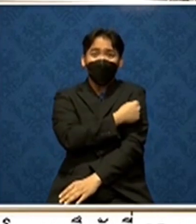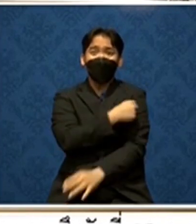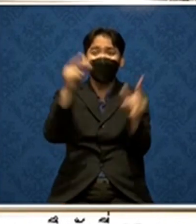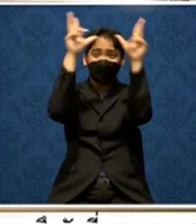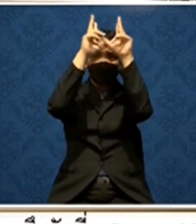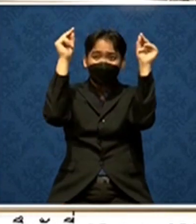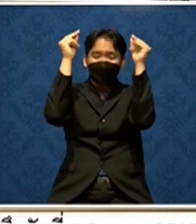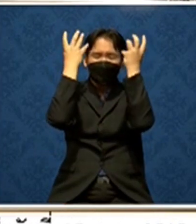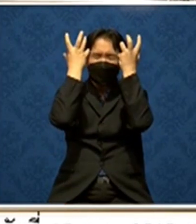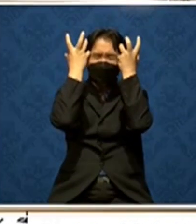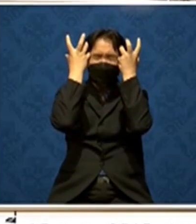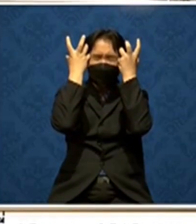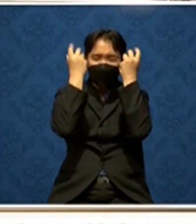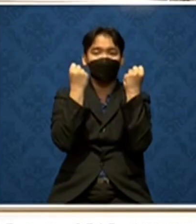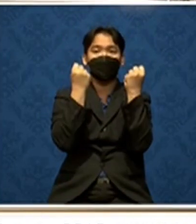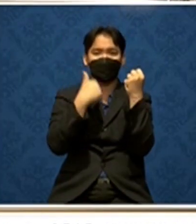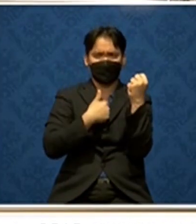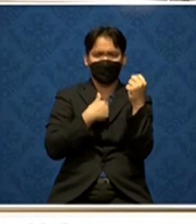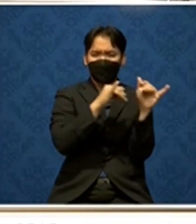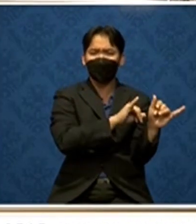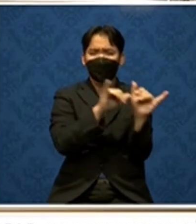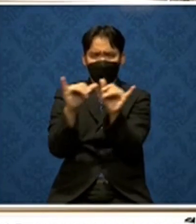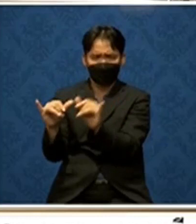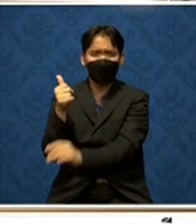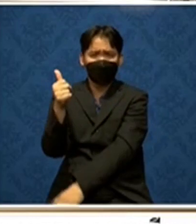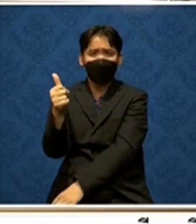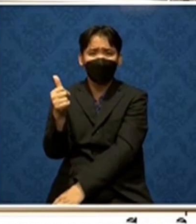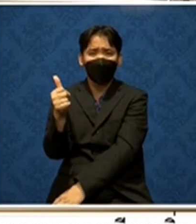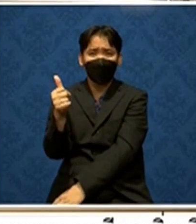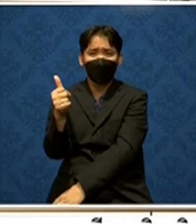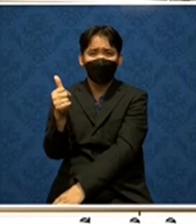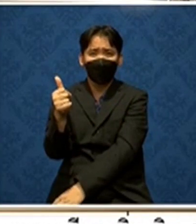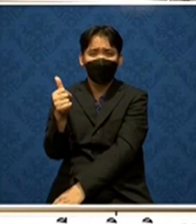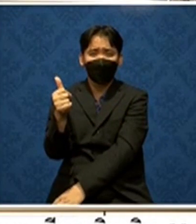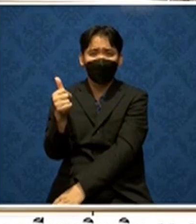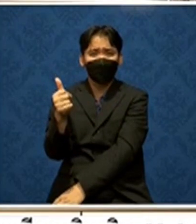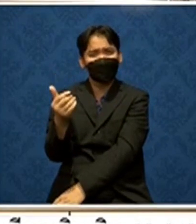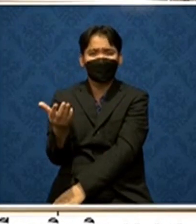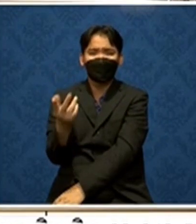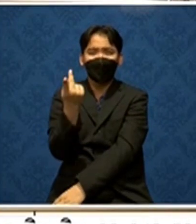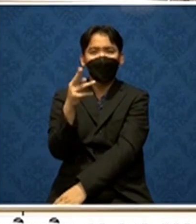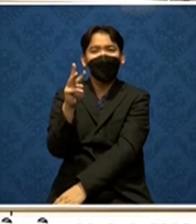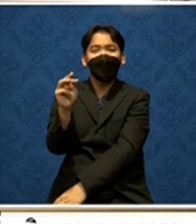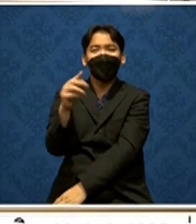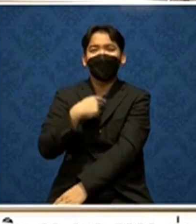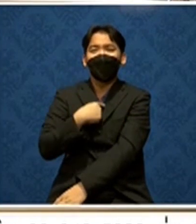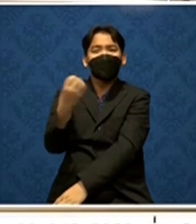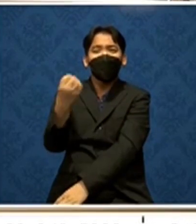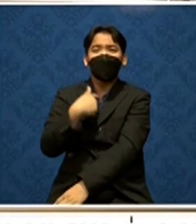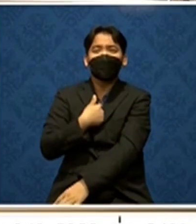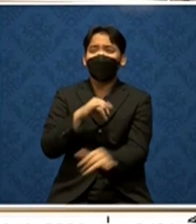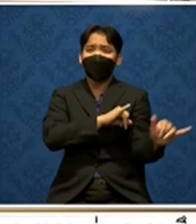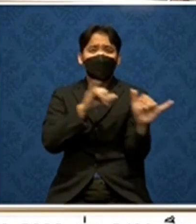นเขาขอย้ายไปในที่ทำงานใหม่ที่เขามีความสุขทำไมครม.ไม่ให้เขาไป